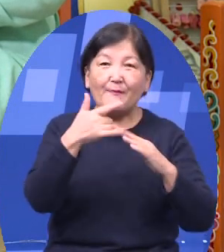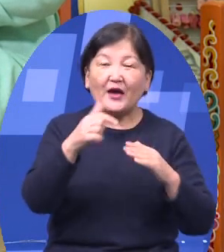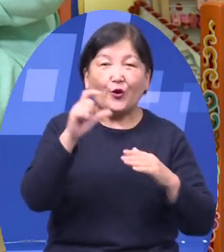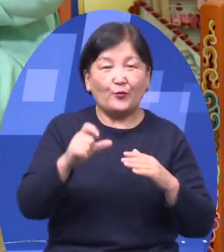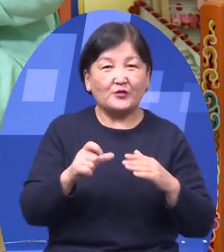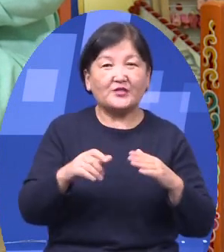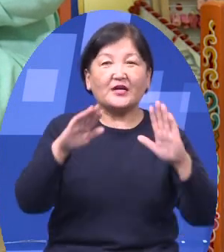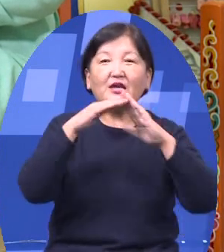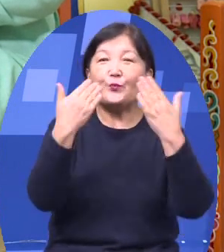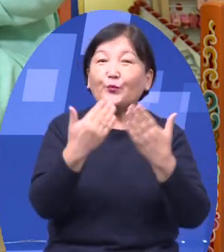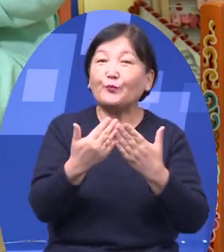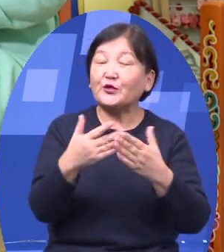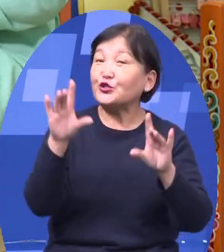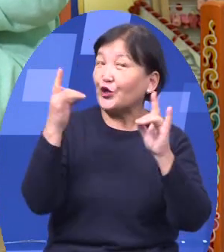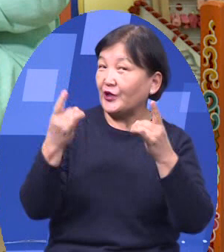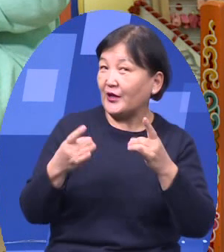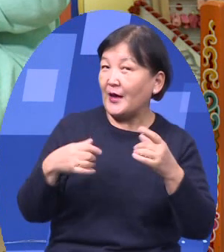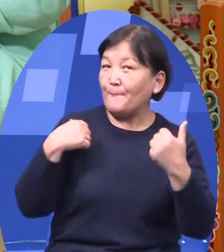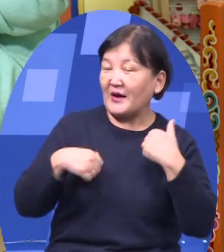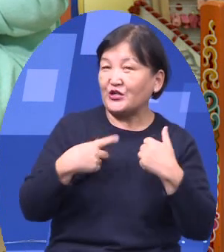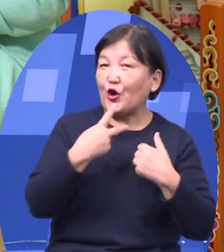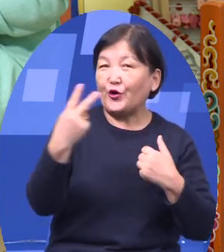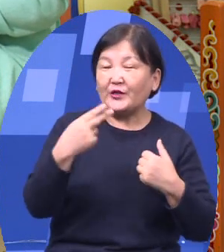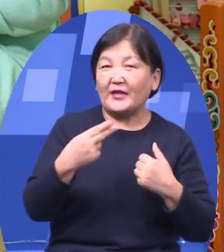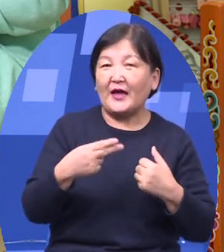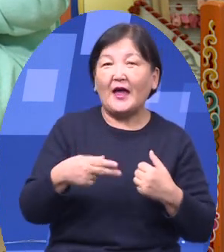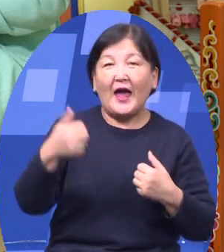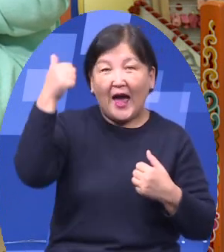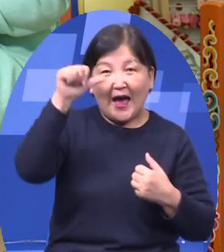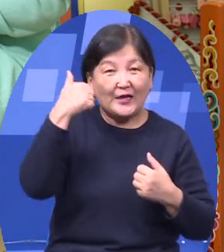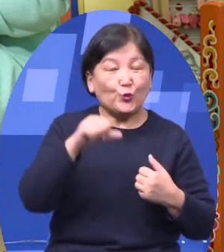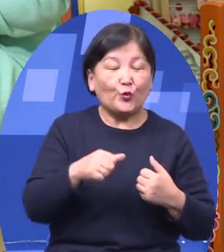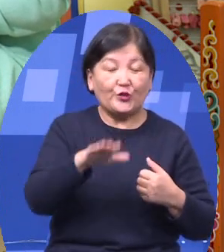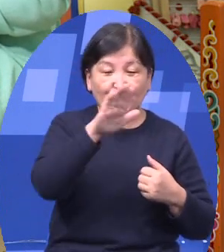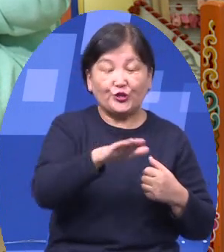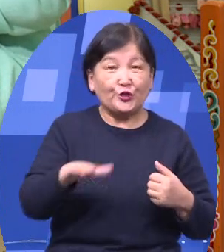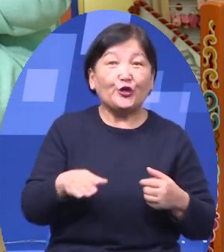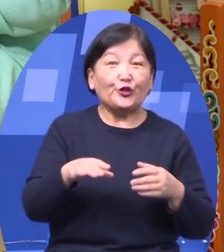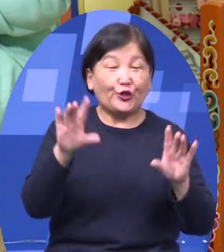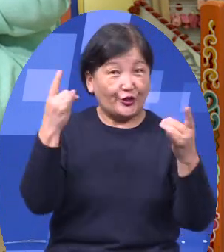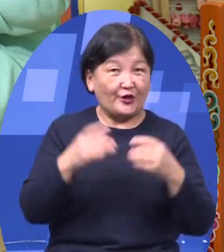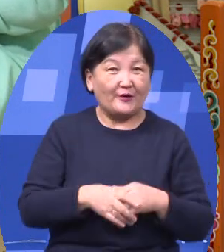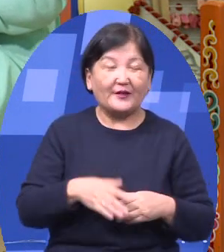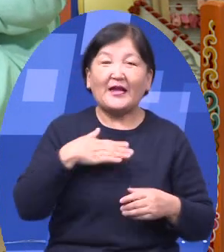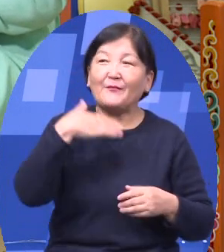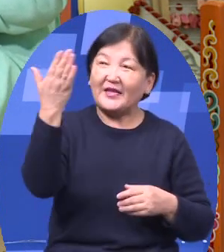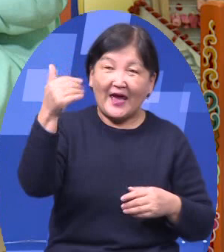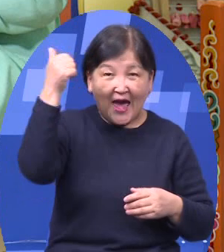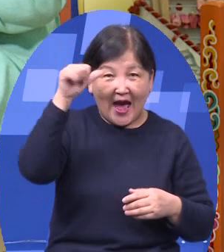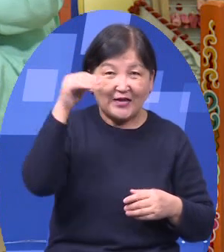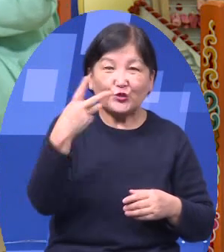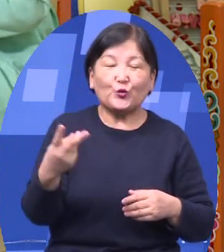хамт гэр бүл олж тоглоё. Багшаа, хоёлаа ахтус олж тоглоё. Та миний ах шүү. За тэгье. Ахтай явж